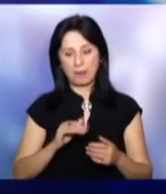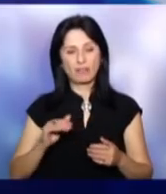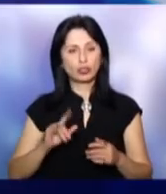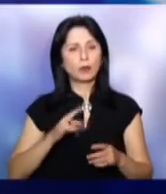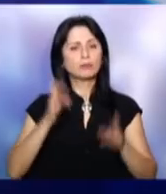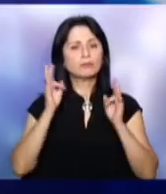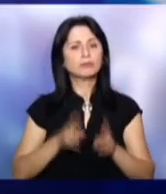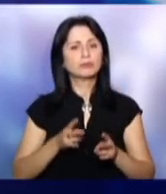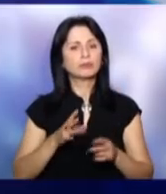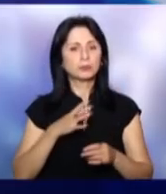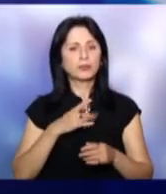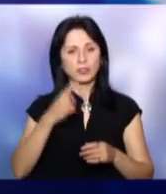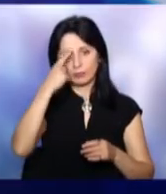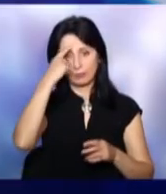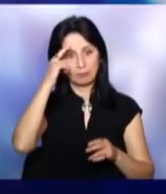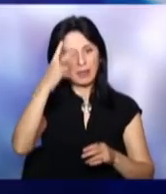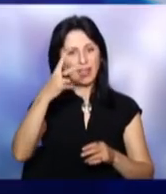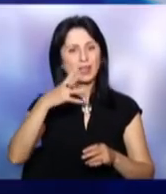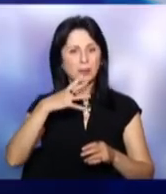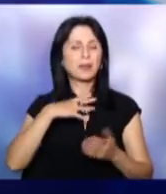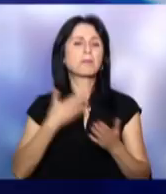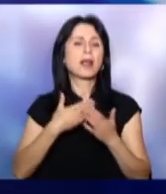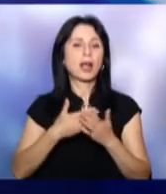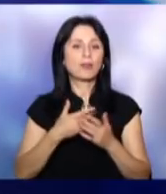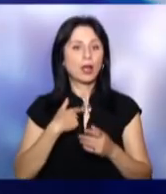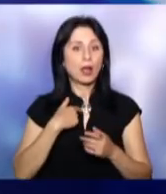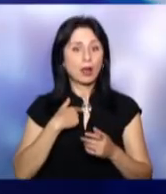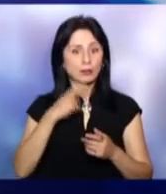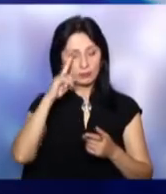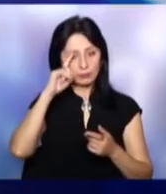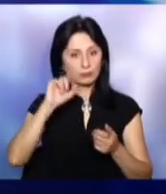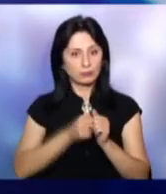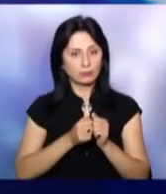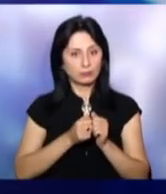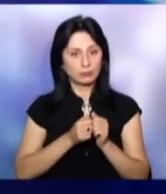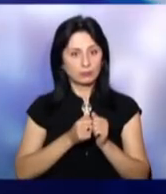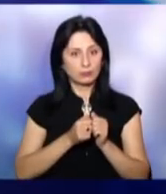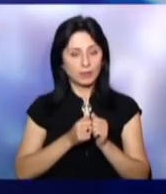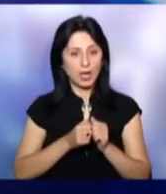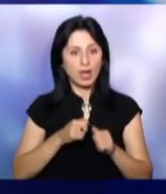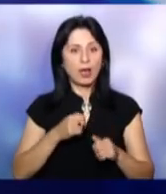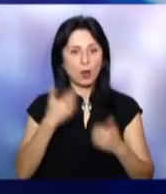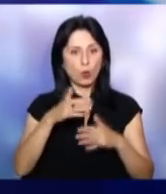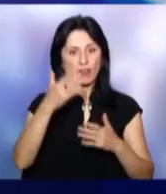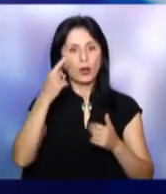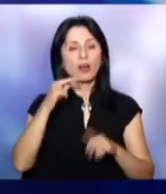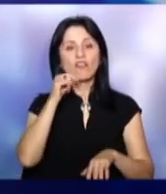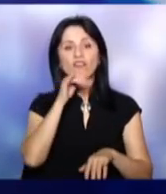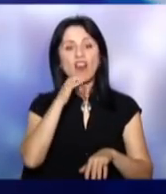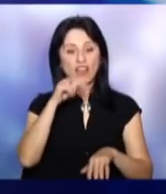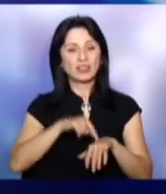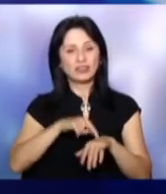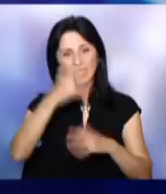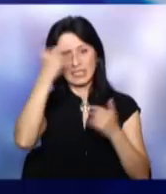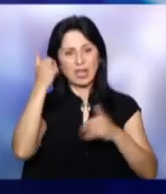რაღაც ტრავმა მივიღე და შუბლი გავიხეთქე რადიატორზე, ის მე აღარც გრძნობაში და ემოციაში მახსოვს, აღარც ფაქტს არ ვიხსენებ